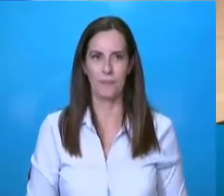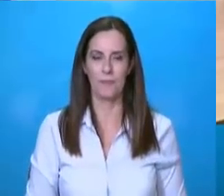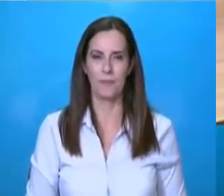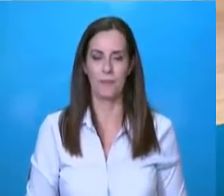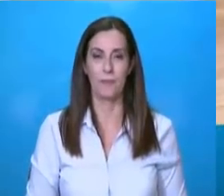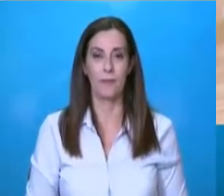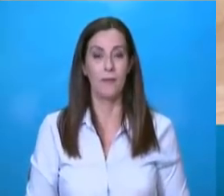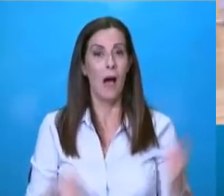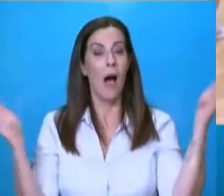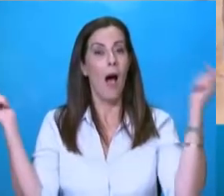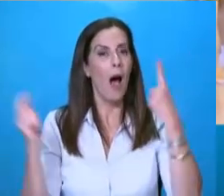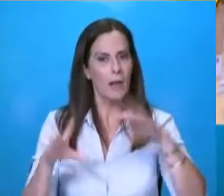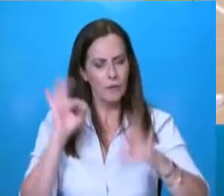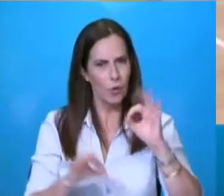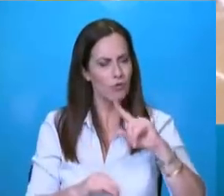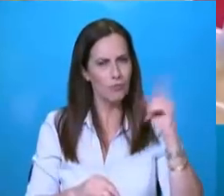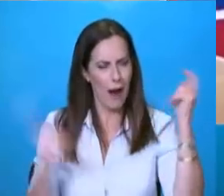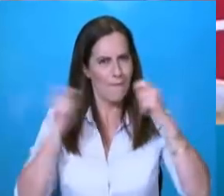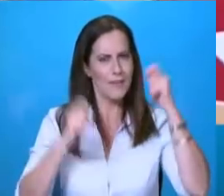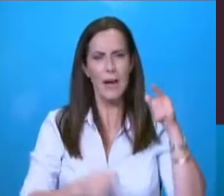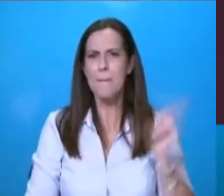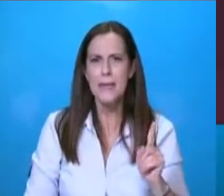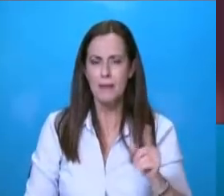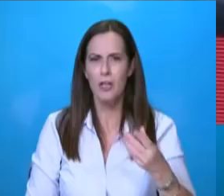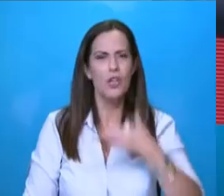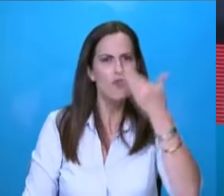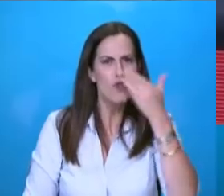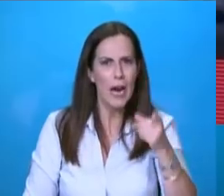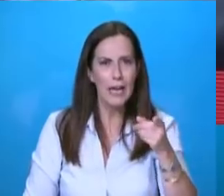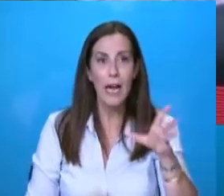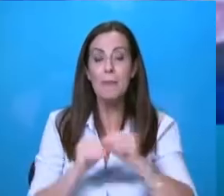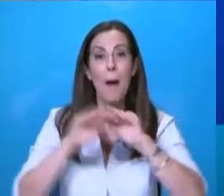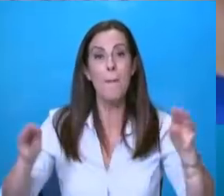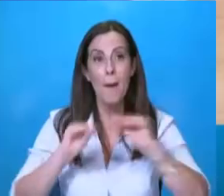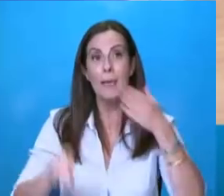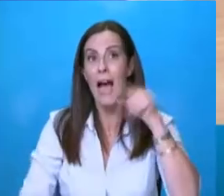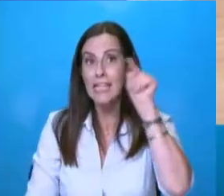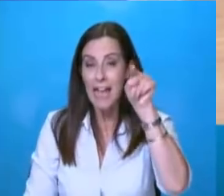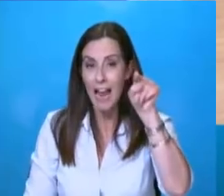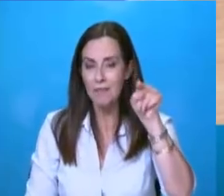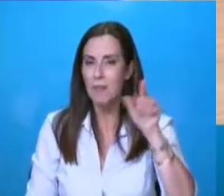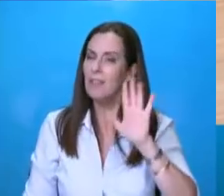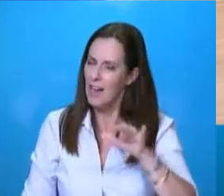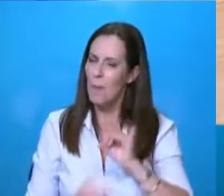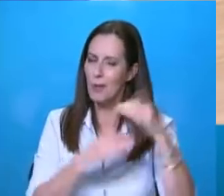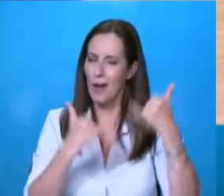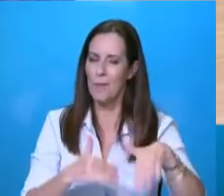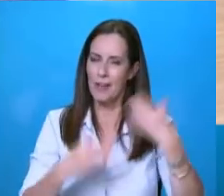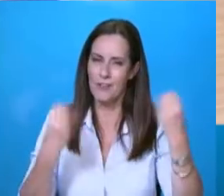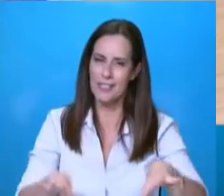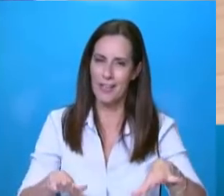דיברנו על הפתעות, אז אחת הנבחרות המדוברות של הטורניר הזה, צ'כיה של המאמן הישראלי ננו גינסבורג, הודחה גם היא היום אחרי